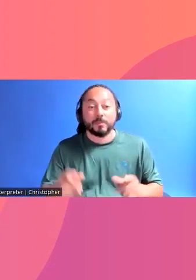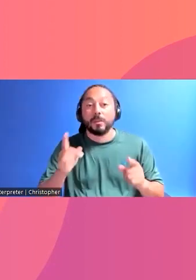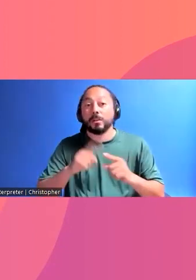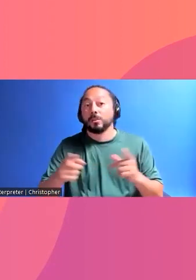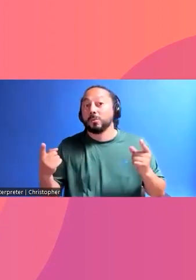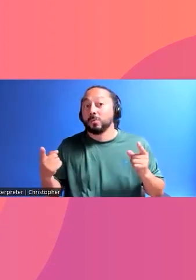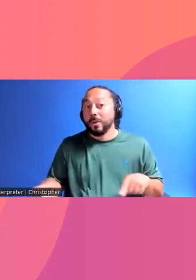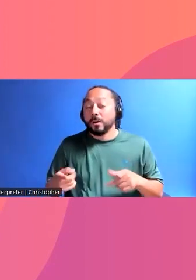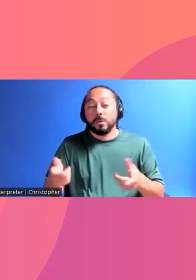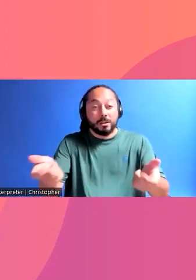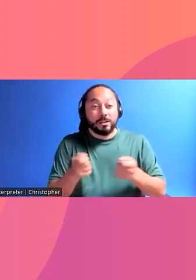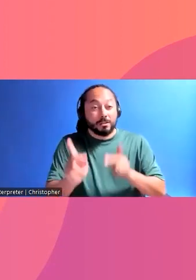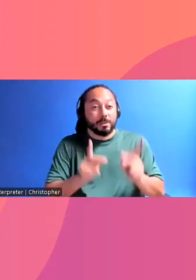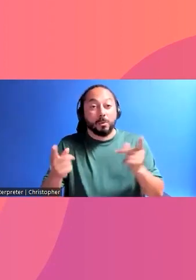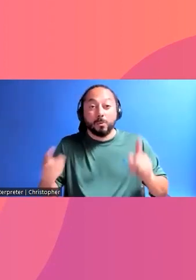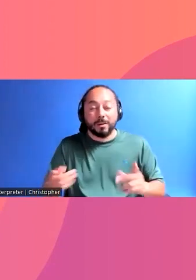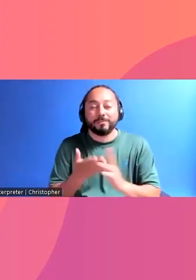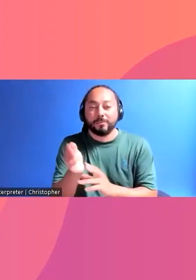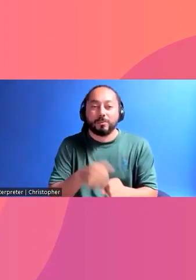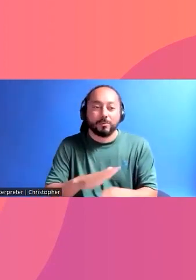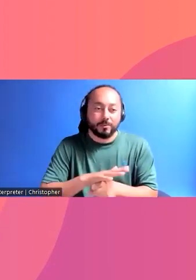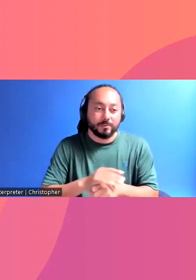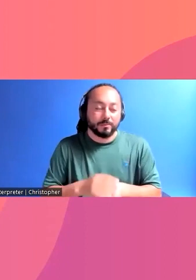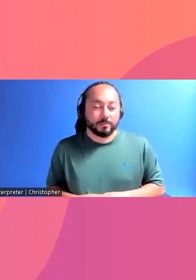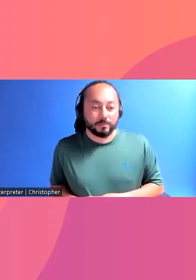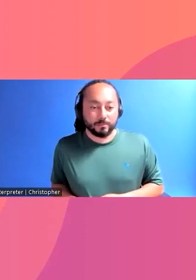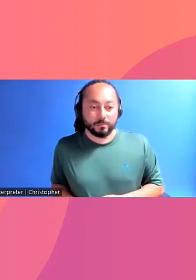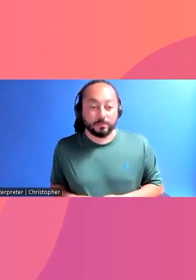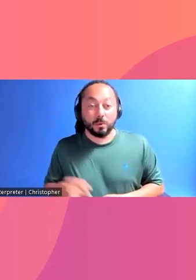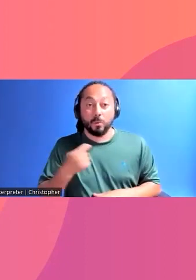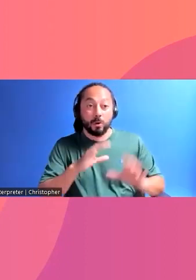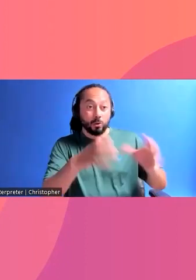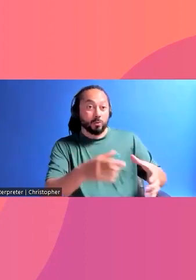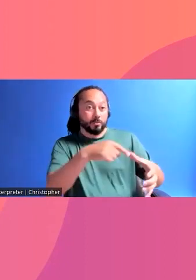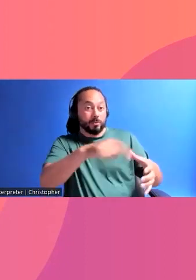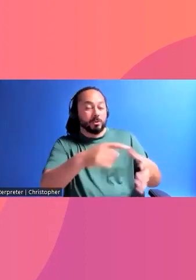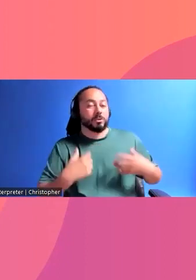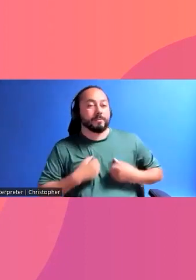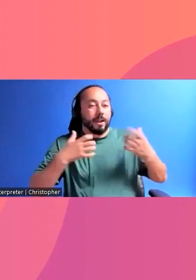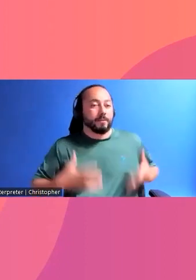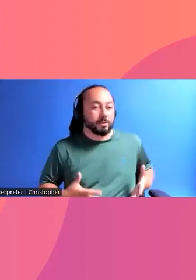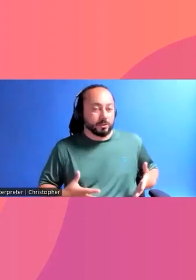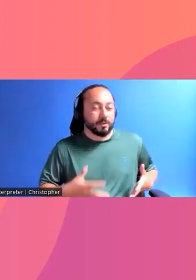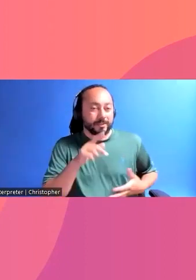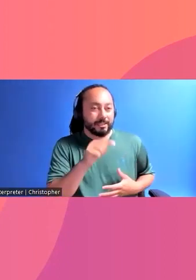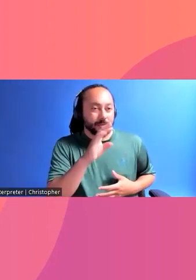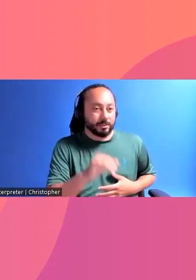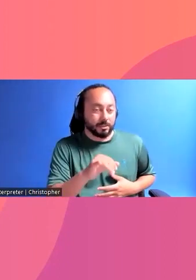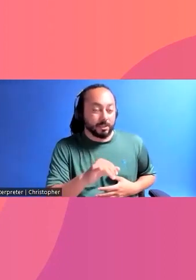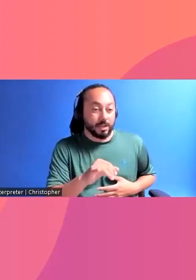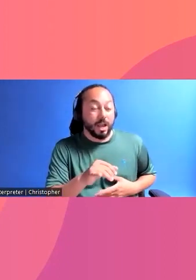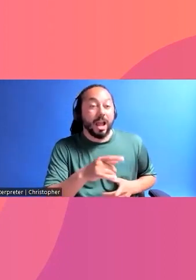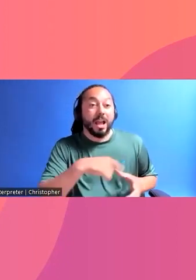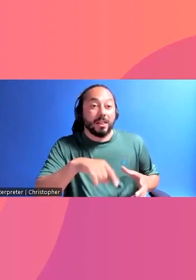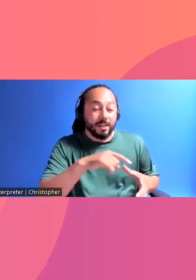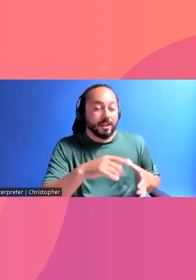On a mené cette campagne de recrutement de participants en pleine pandémie. L'une des catégories de participants était survivants et